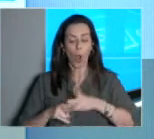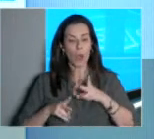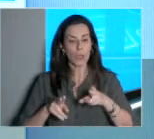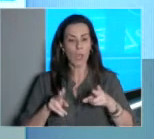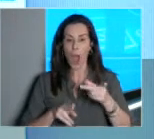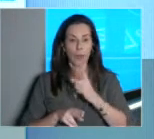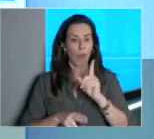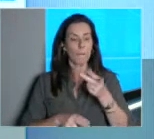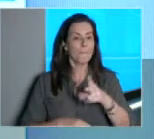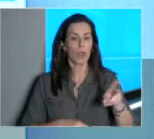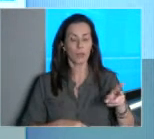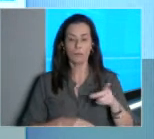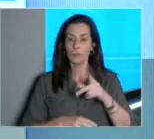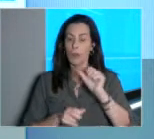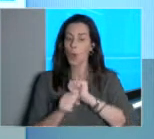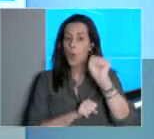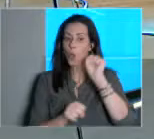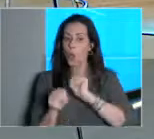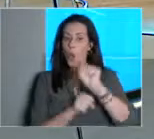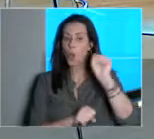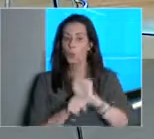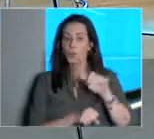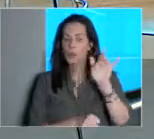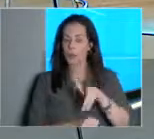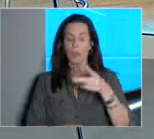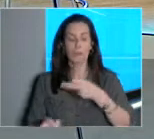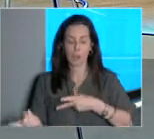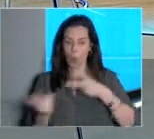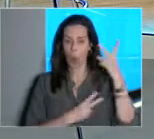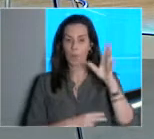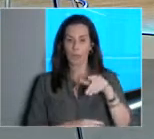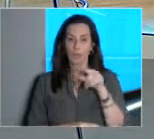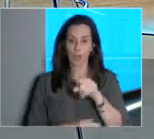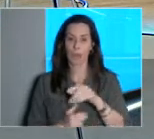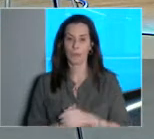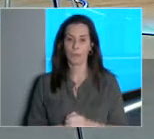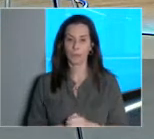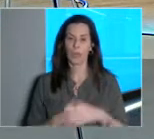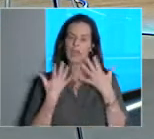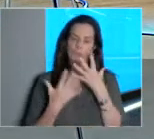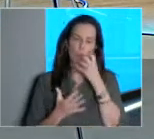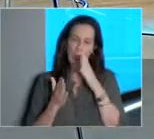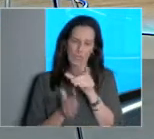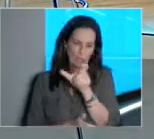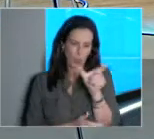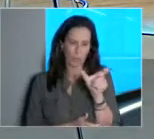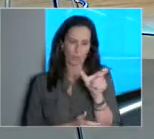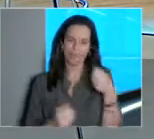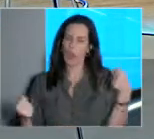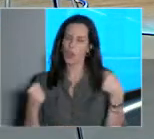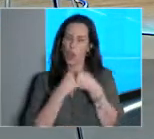לאחר חשיפת ישראל היום, תלונות חדשות נגד בית החולים, וגם פה הסיפור הטרגי